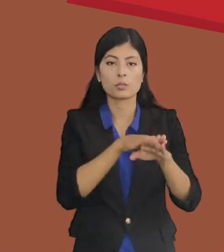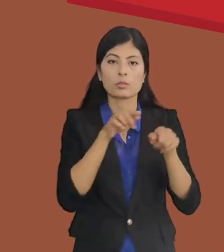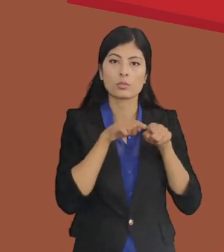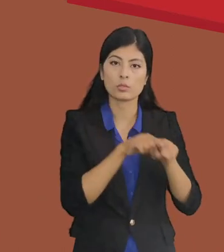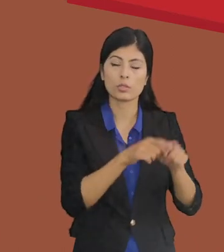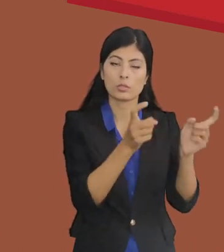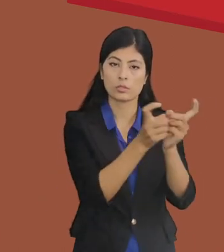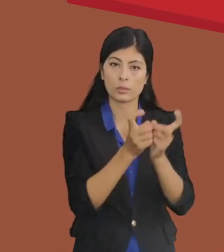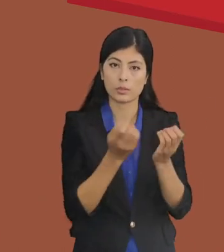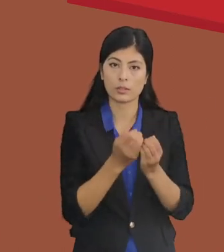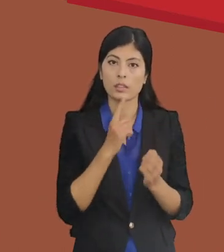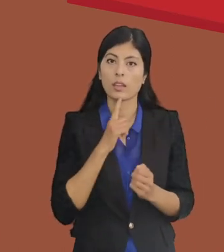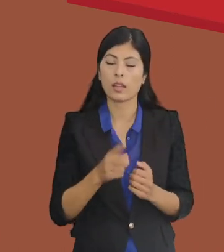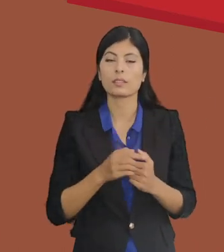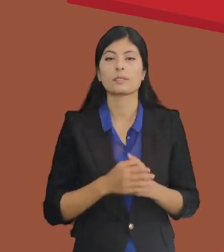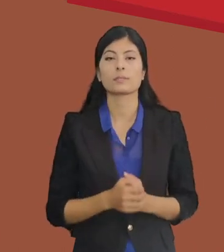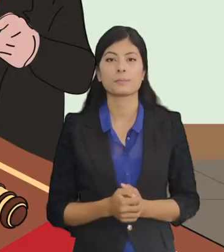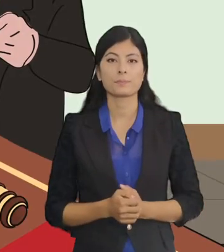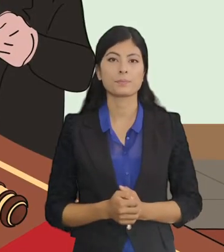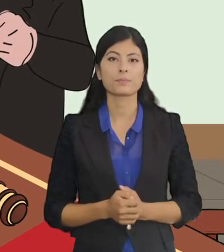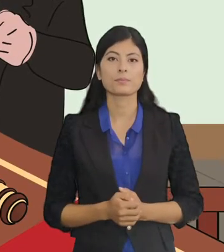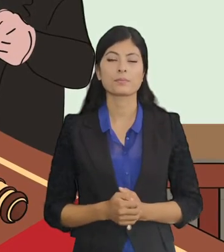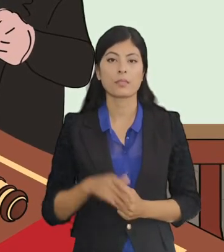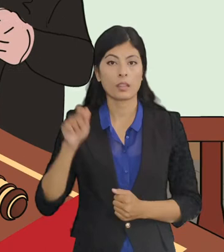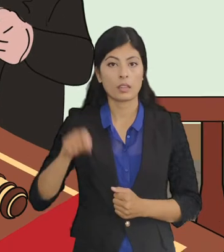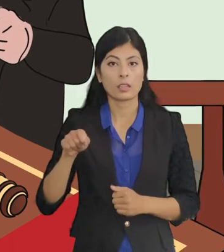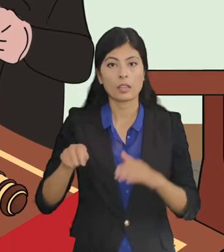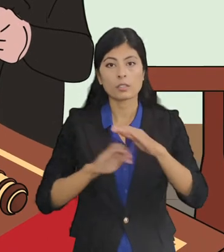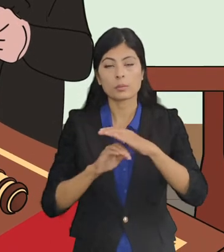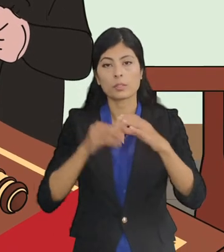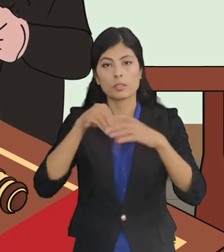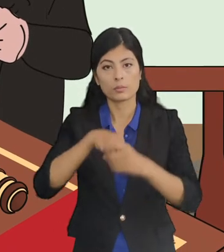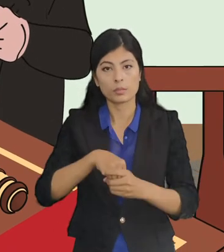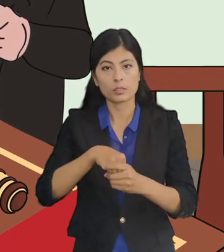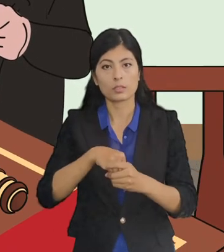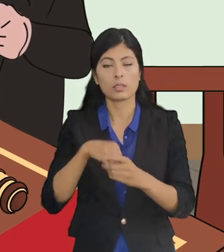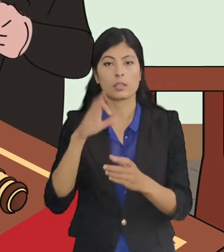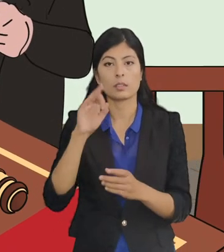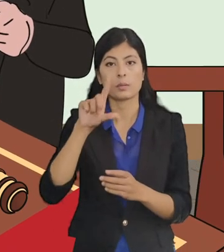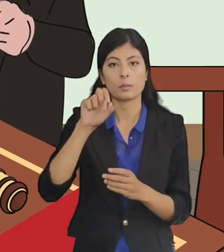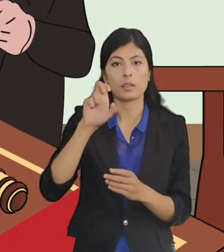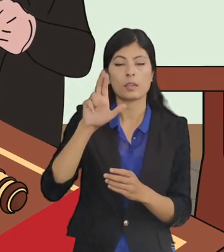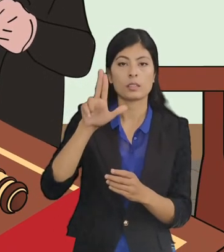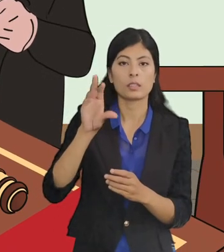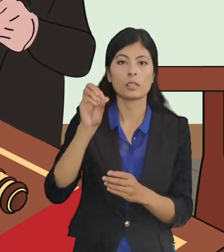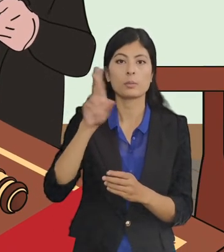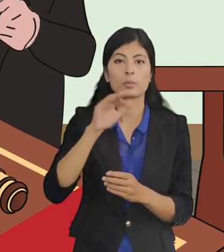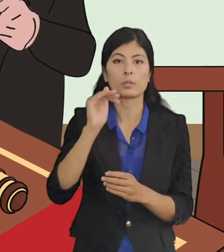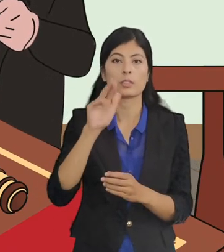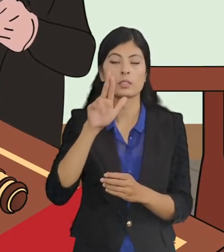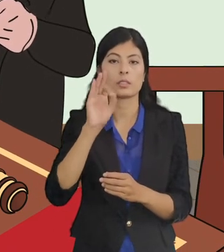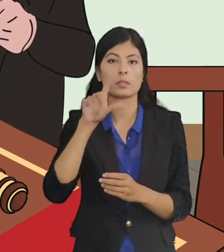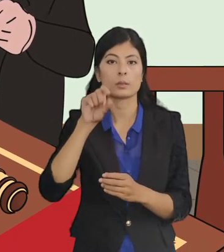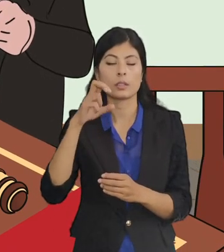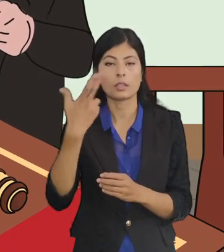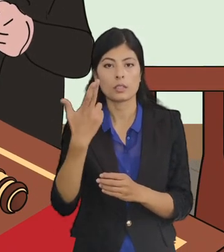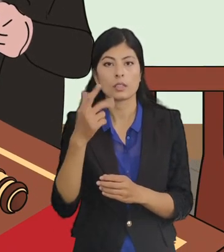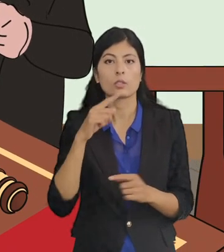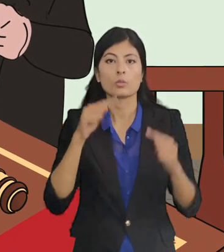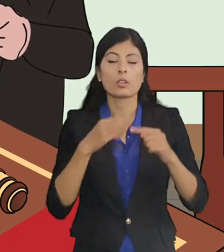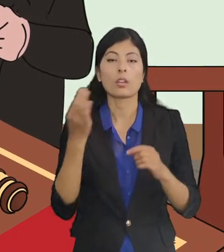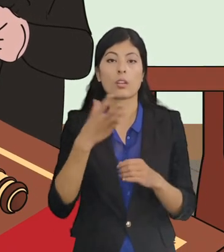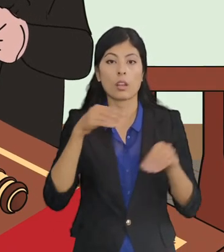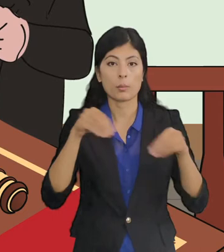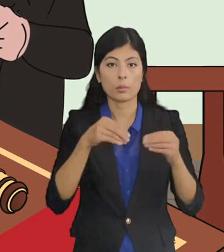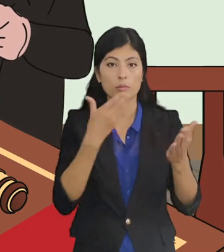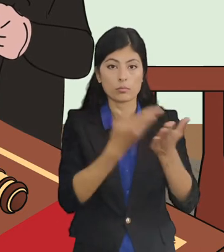विवादका पक्षहरूसँग छलफल गर्ने आदेश। न्यायिक समिति समक्ष वादी वा प्रतिवादीले कुनै नयाँ प्रमाण पेश गर्न अनुमति माग